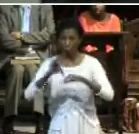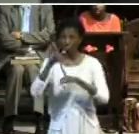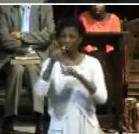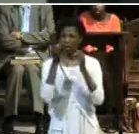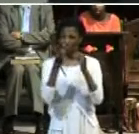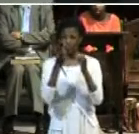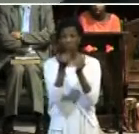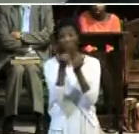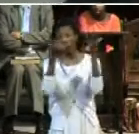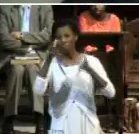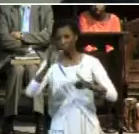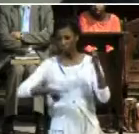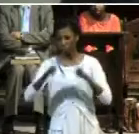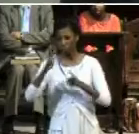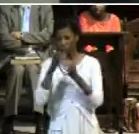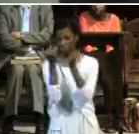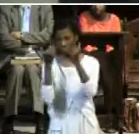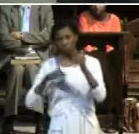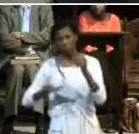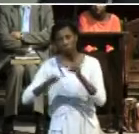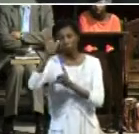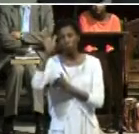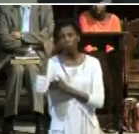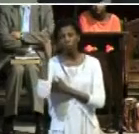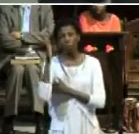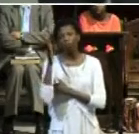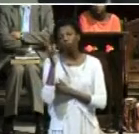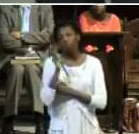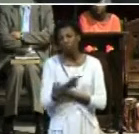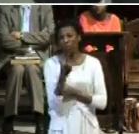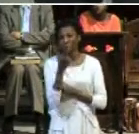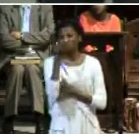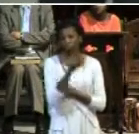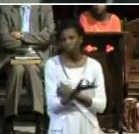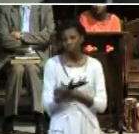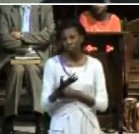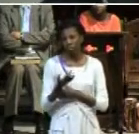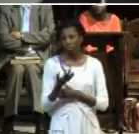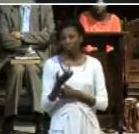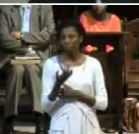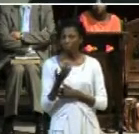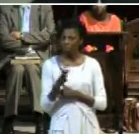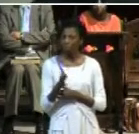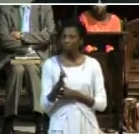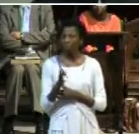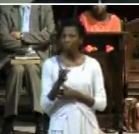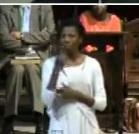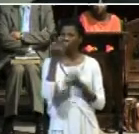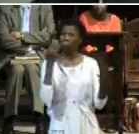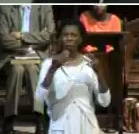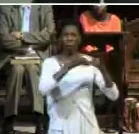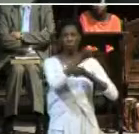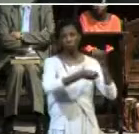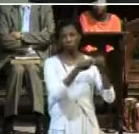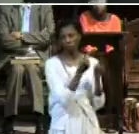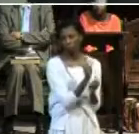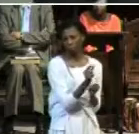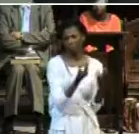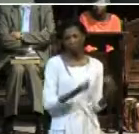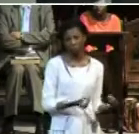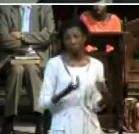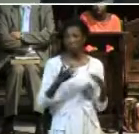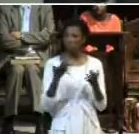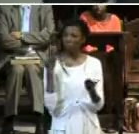adventistes. 3%, c'est vrai que c'est faible par rapport à la croissance mondiale, mais c'est la plus forte des pays européens. La croissance